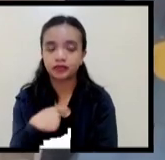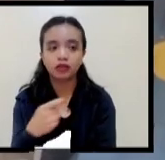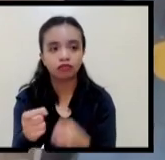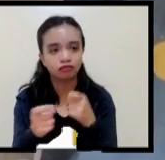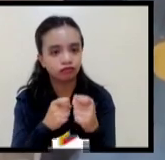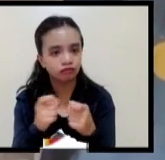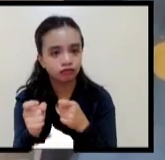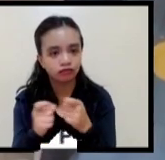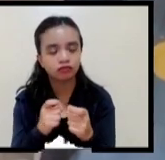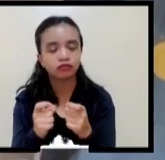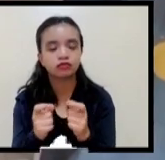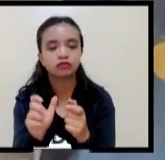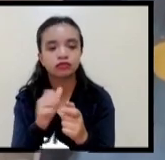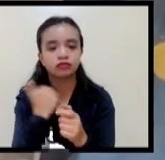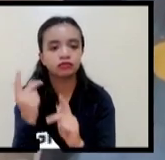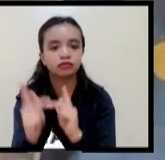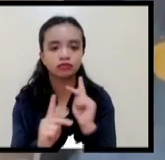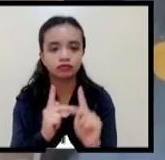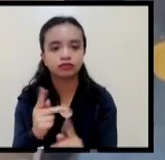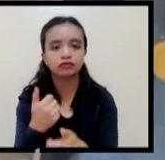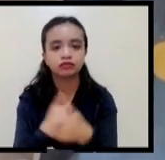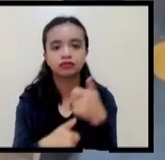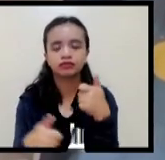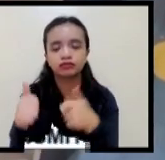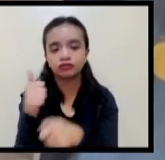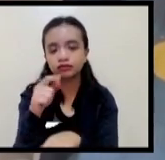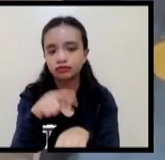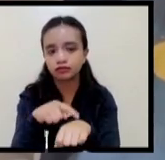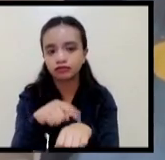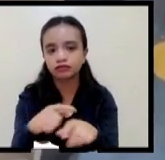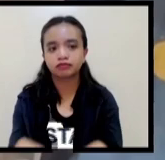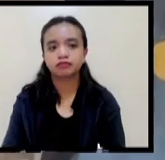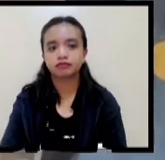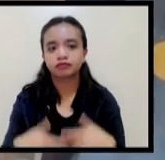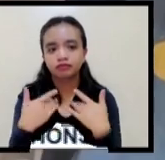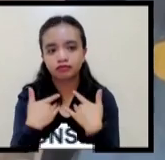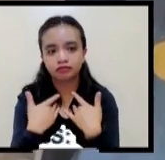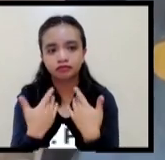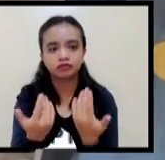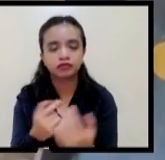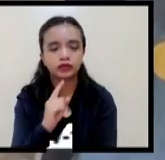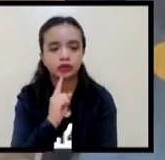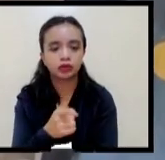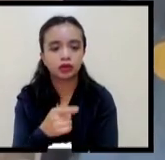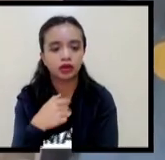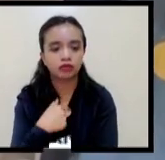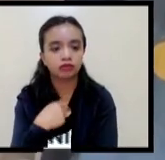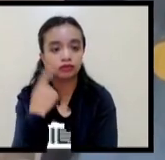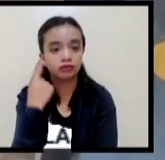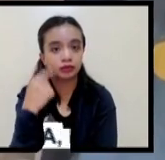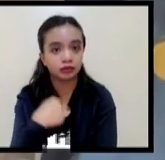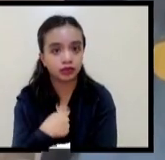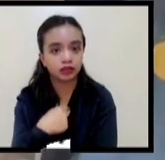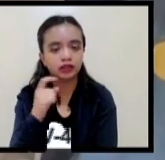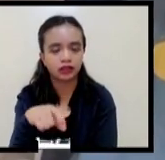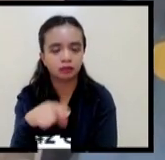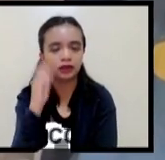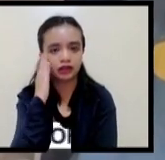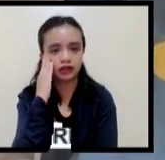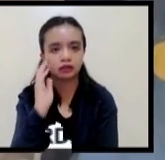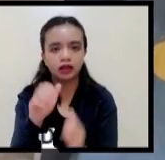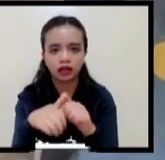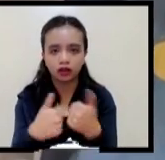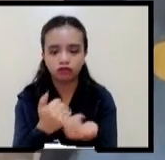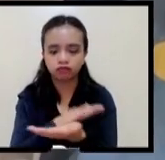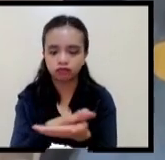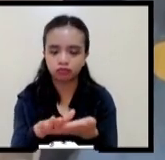other people's or yung mga executive ko, yung time nila, yung life nila. So, kumbaga, kailangan ako sa sarili ko, dapat marunong din ako